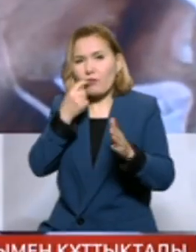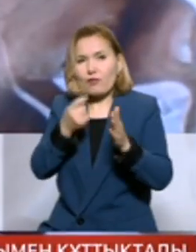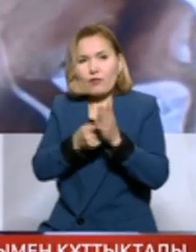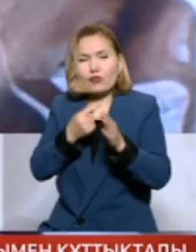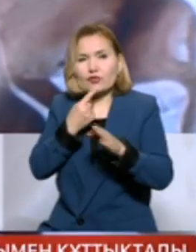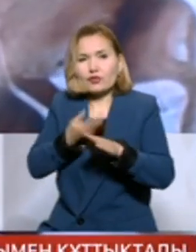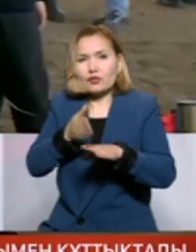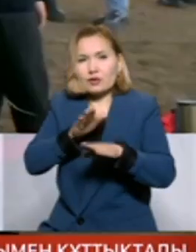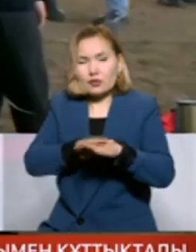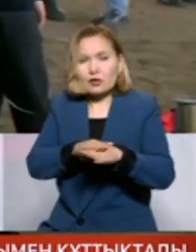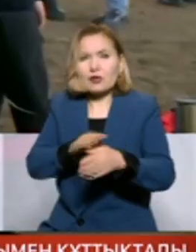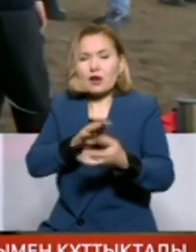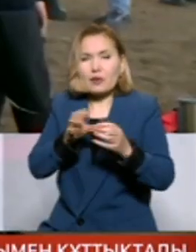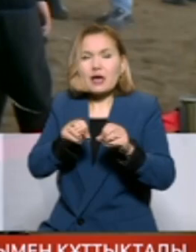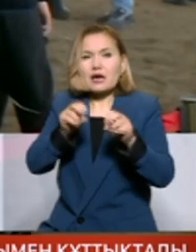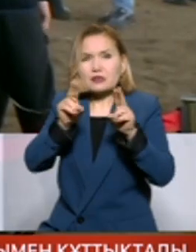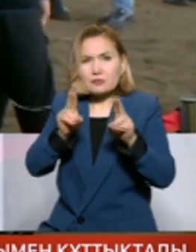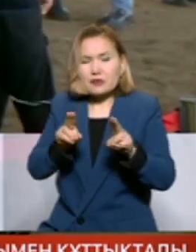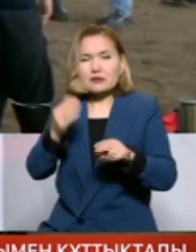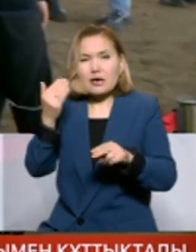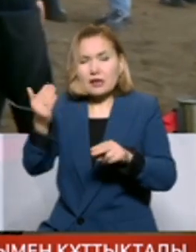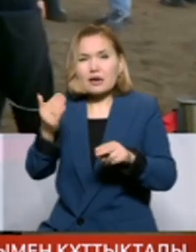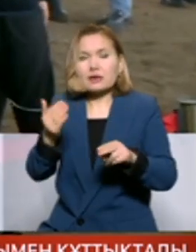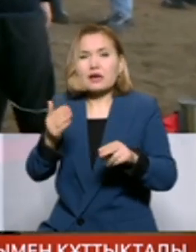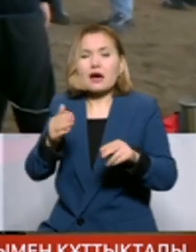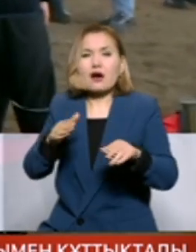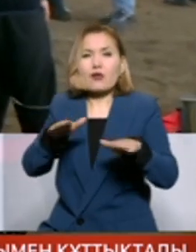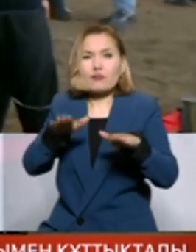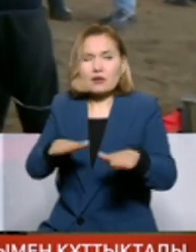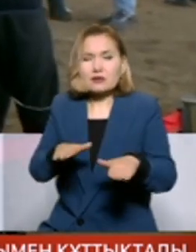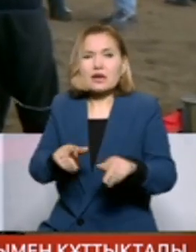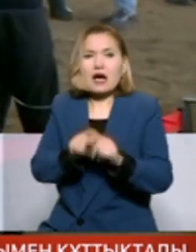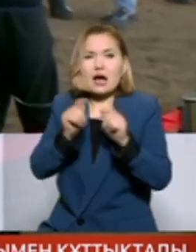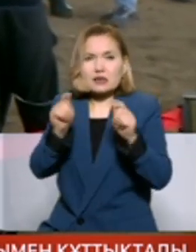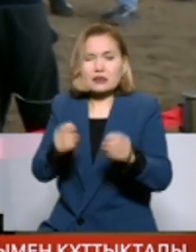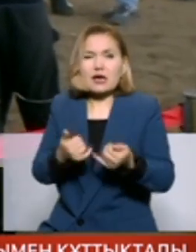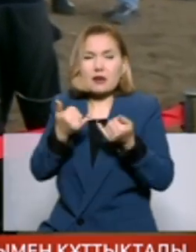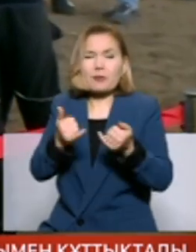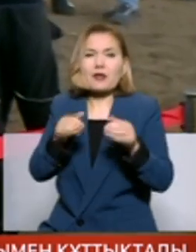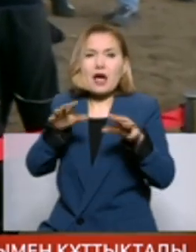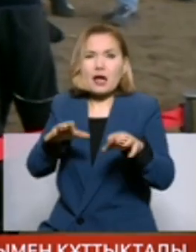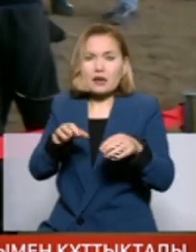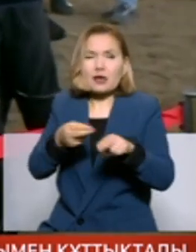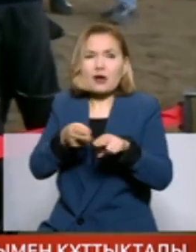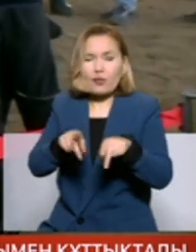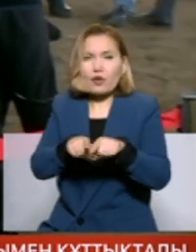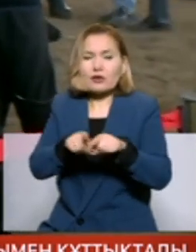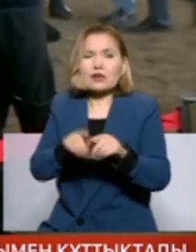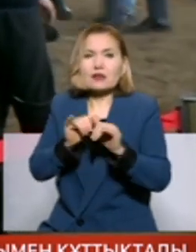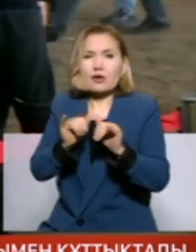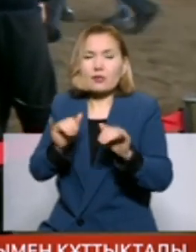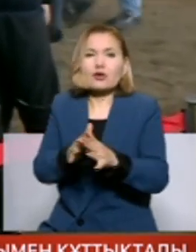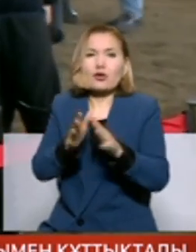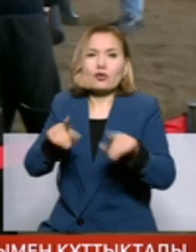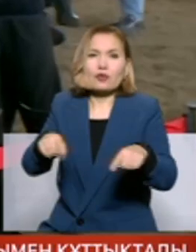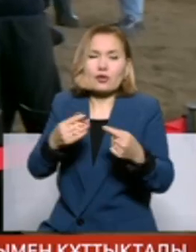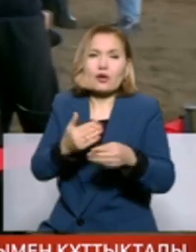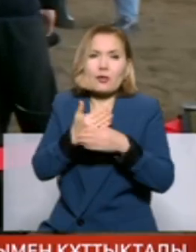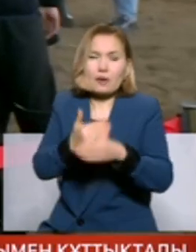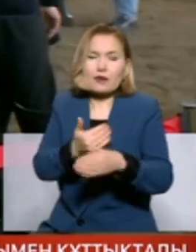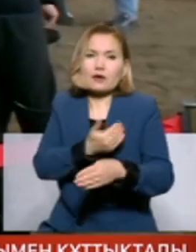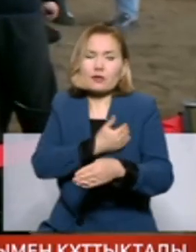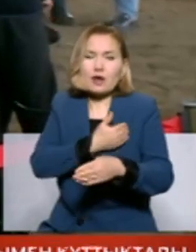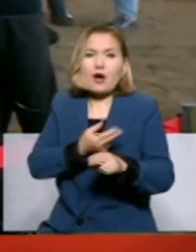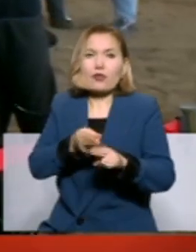бұл питомникте жаңағы селекциялық жұмыстар жасалар еді. Сосын неше түрлі жұмыстар жасалып, тазының дамуына үлкен үлес болар еді, есіне